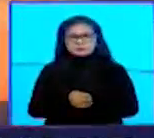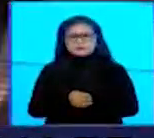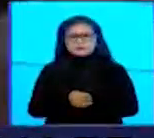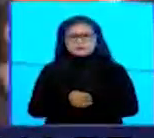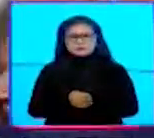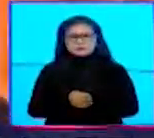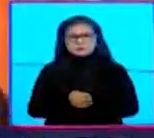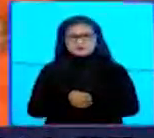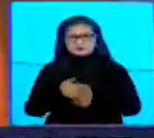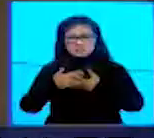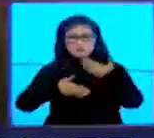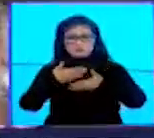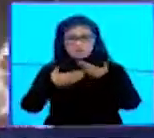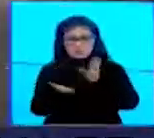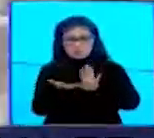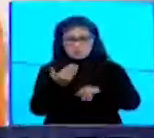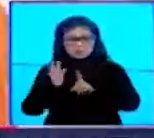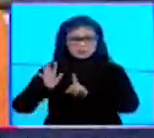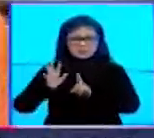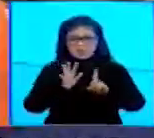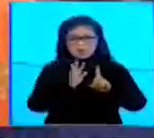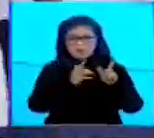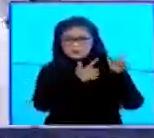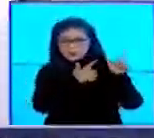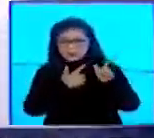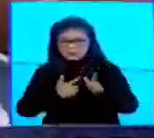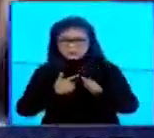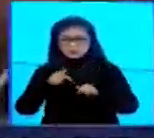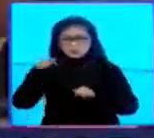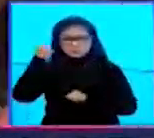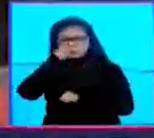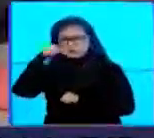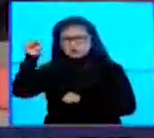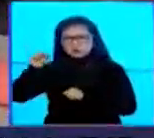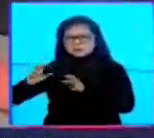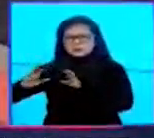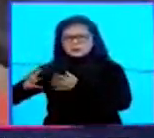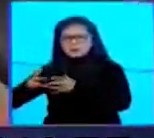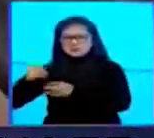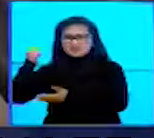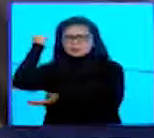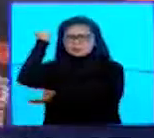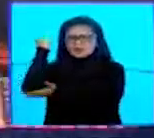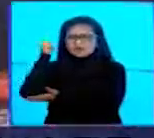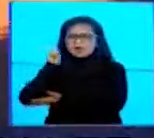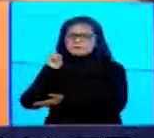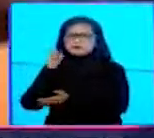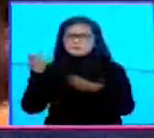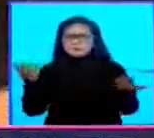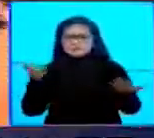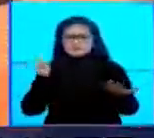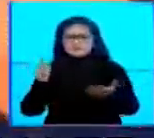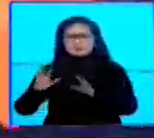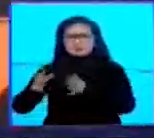Dalam rekonstruksi yang juga dikawal dari pihak TNI mendapat protes dari kuasa hukum tersangka. Kuasa hukum merasa keberatan